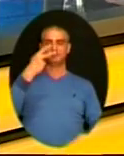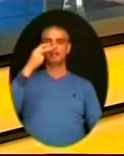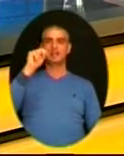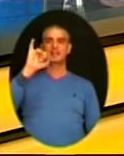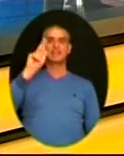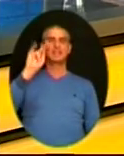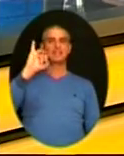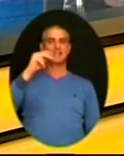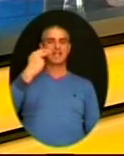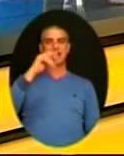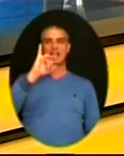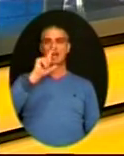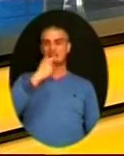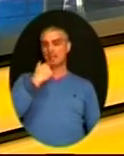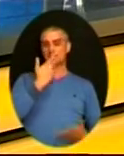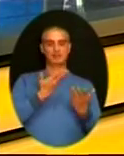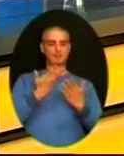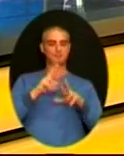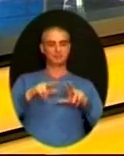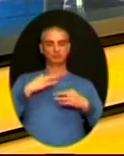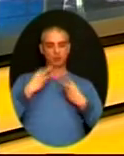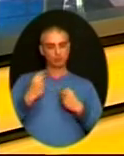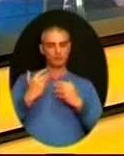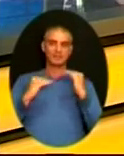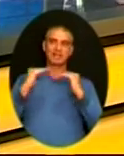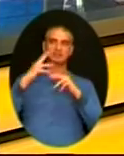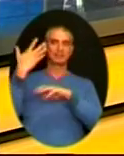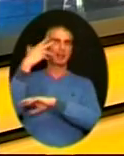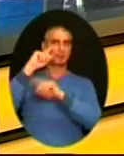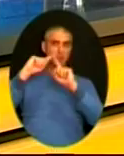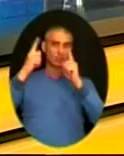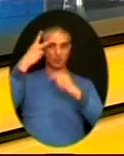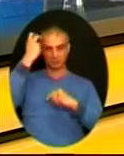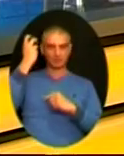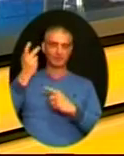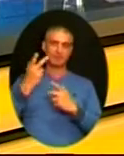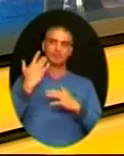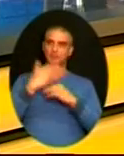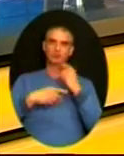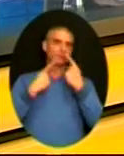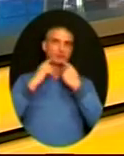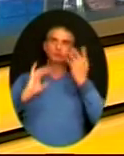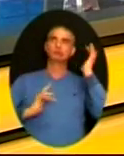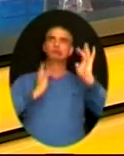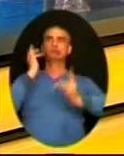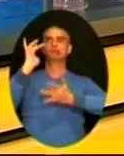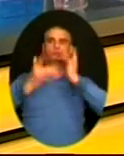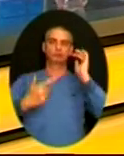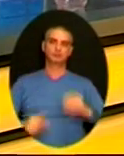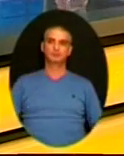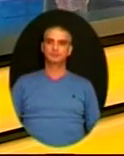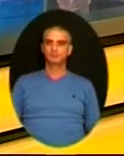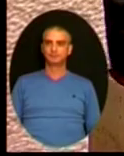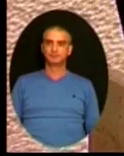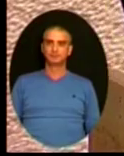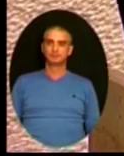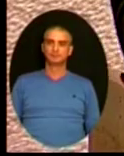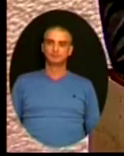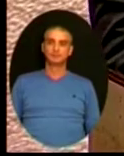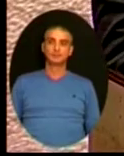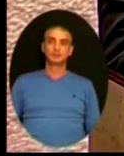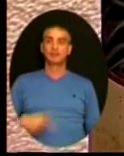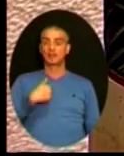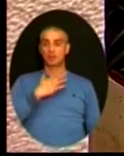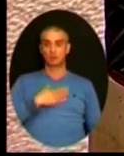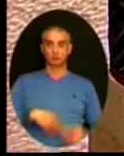ולהגיד כמה המצב שלנו טוב ביחס למדינות ערב, אבל בסוף הדיון קצת התלהט והשתבש לו, בוא נראה. אתה רוצה